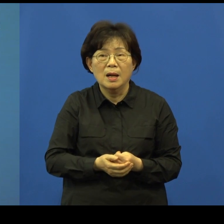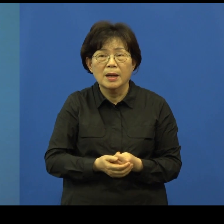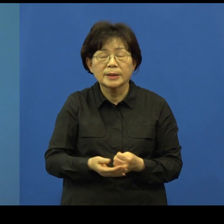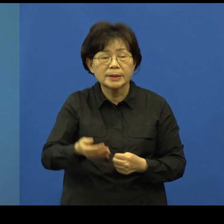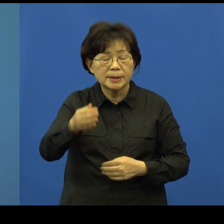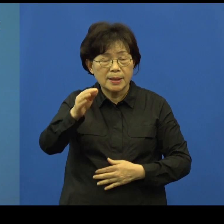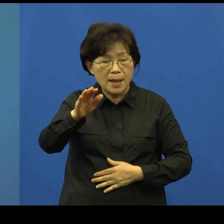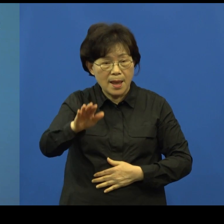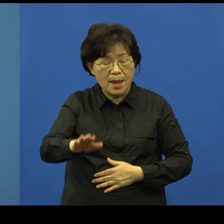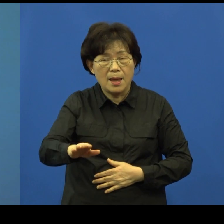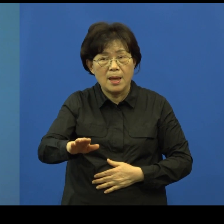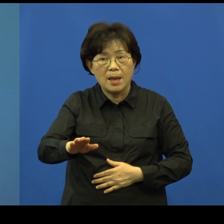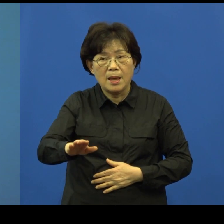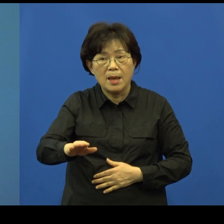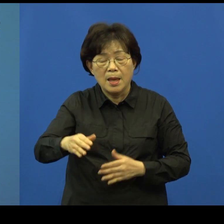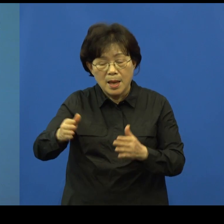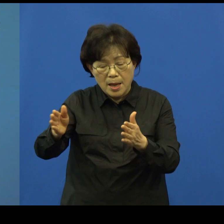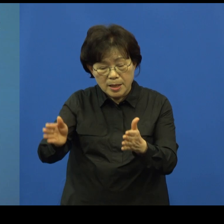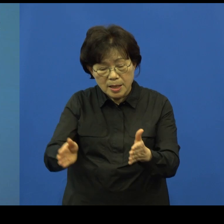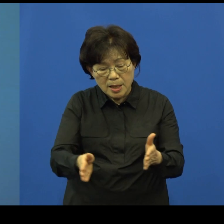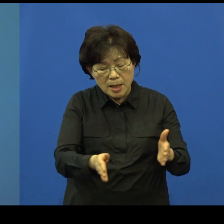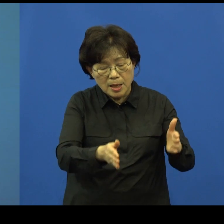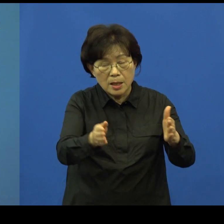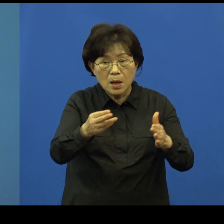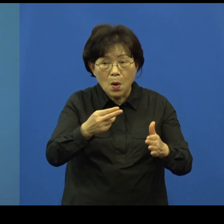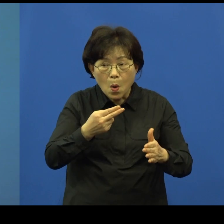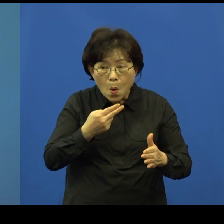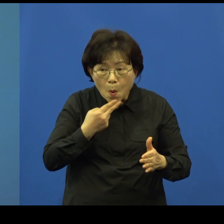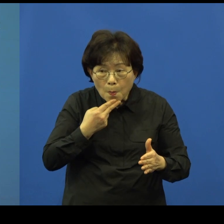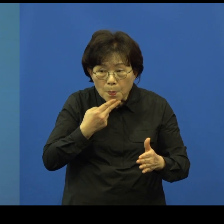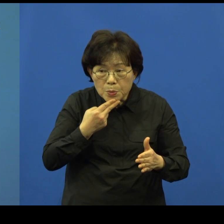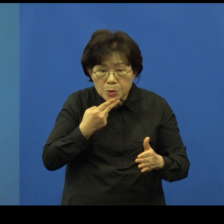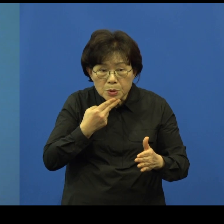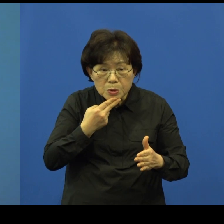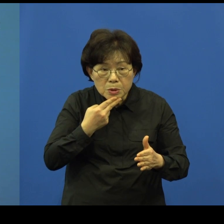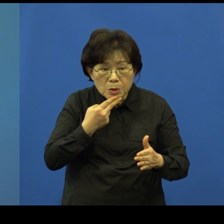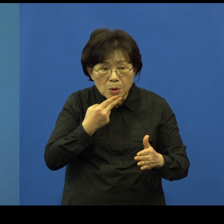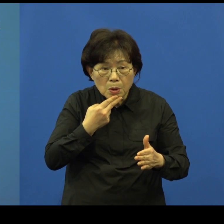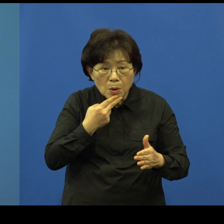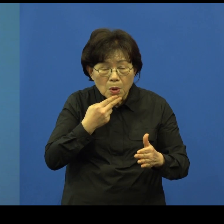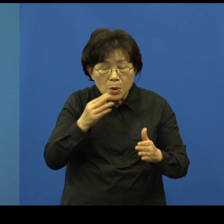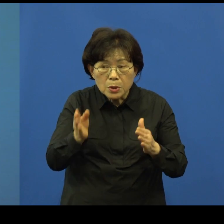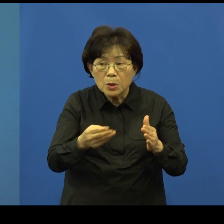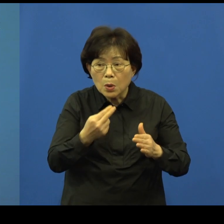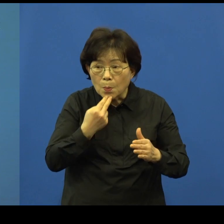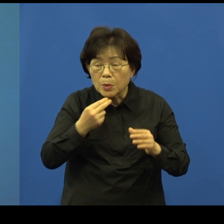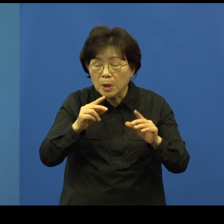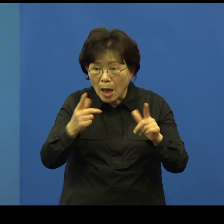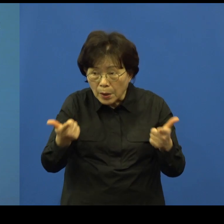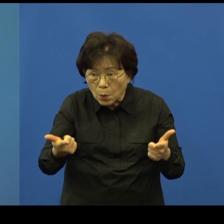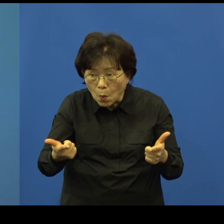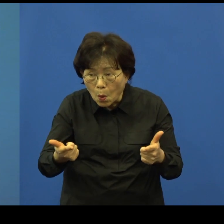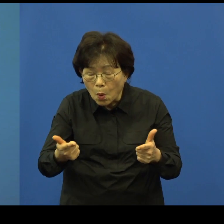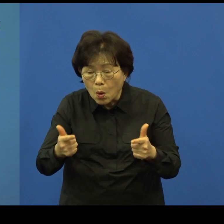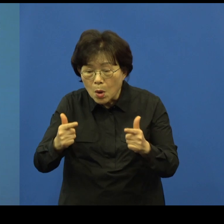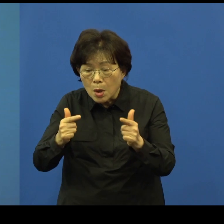자, 그런데 여러분, 길이 없어서 없는 게 아니고 길이 없다고 말을 하는 순간 길이 안 보여요.